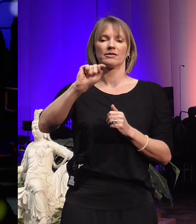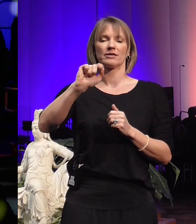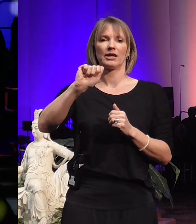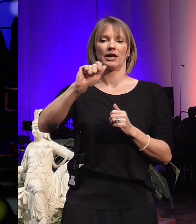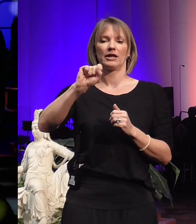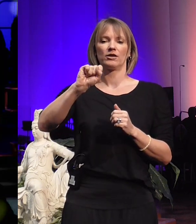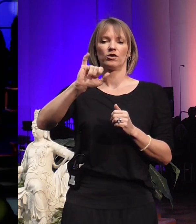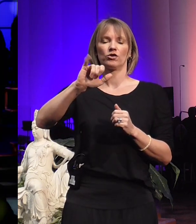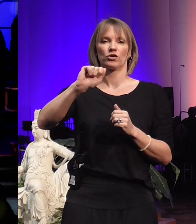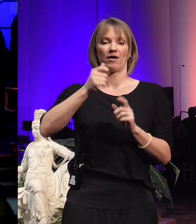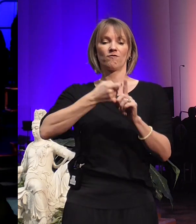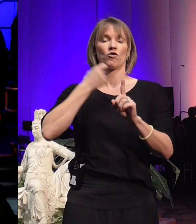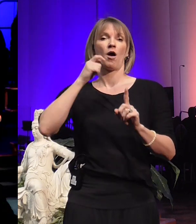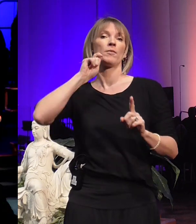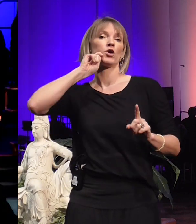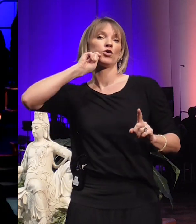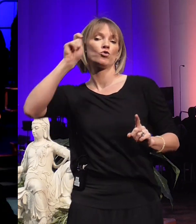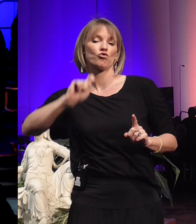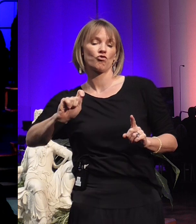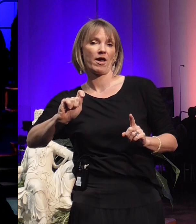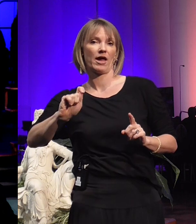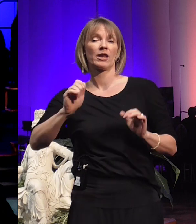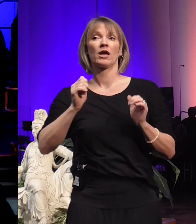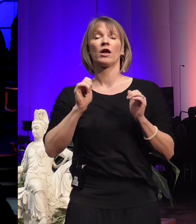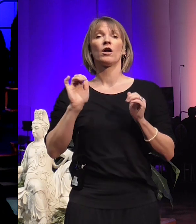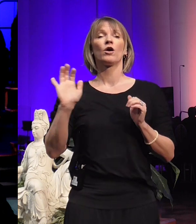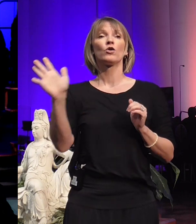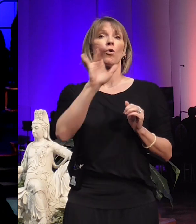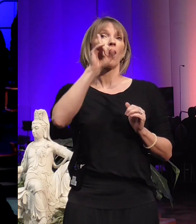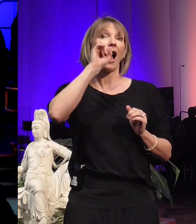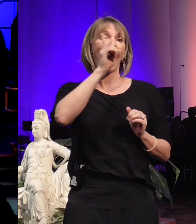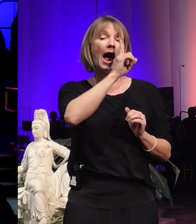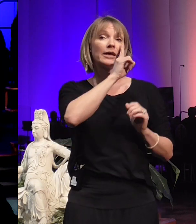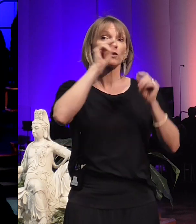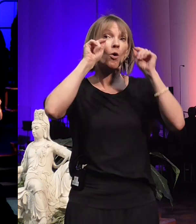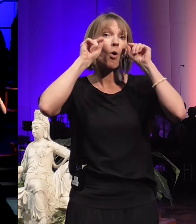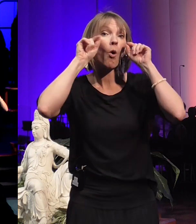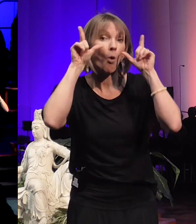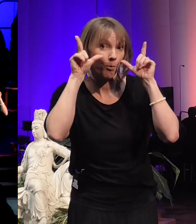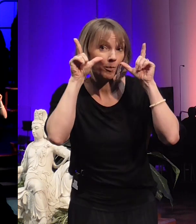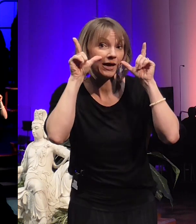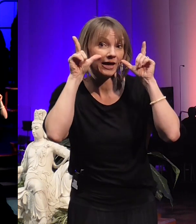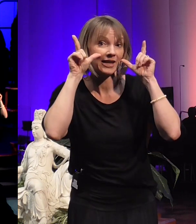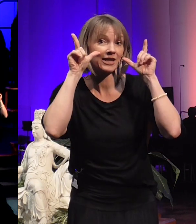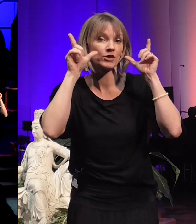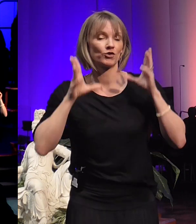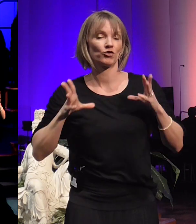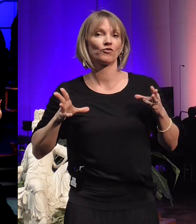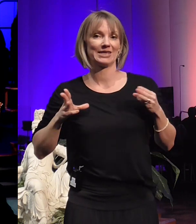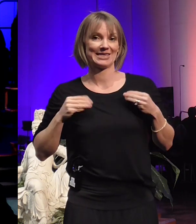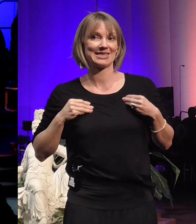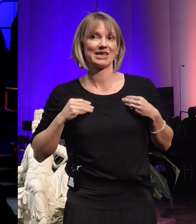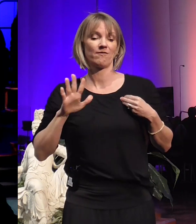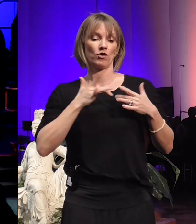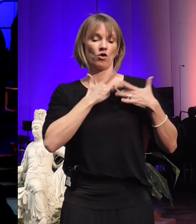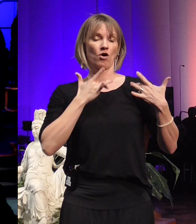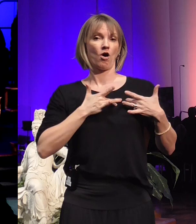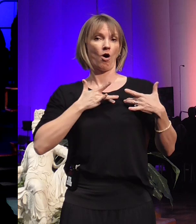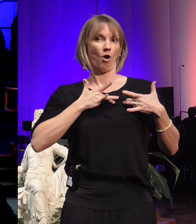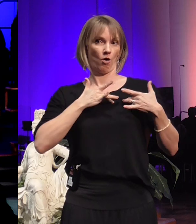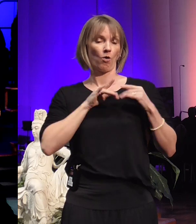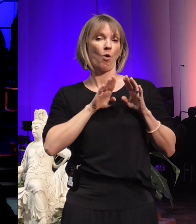the Ukraine. So with your eyes open to receive, with your heart